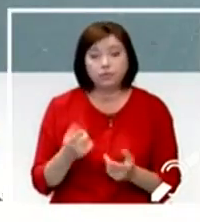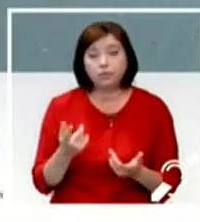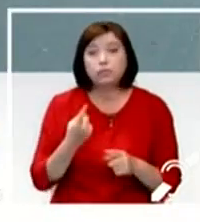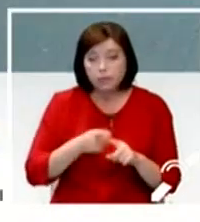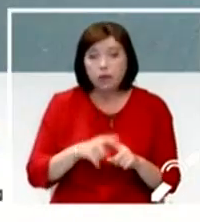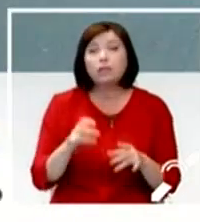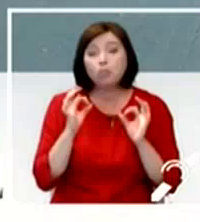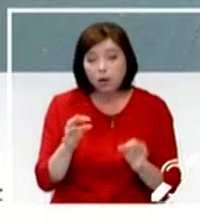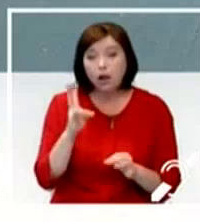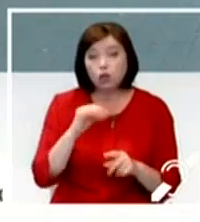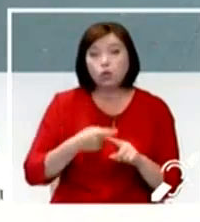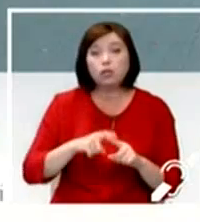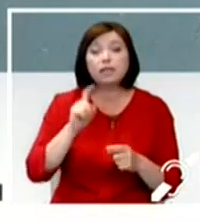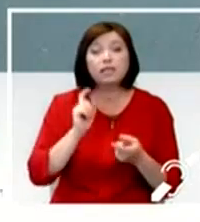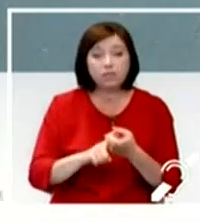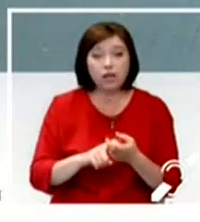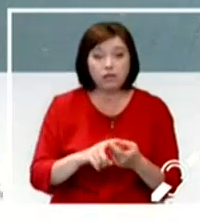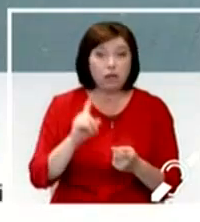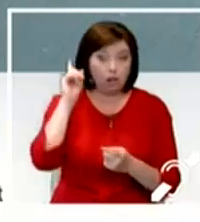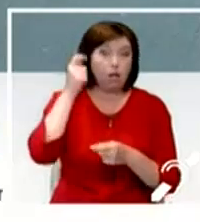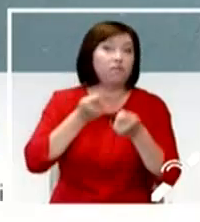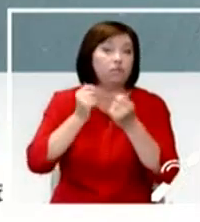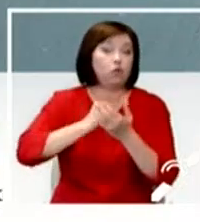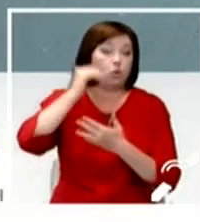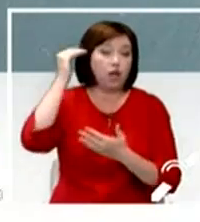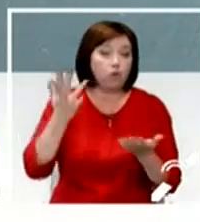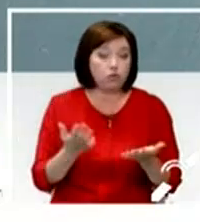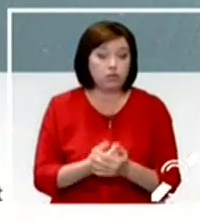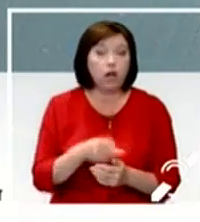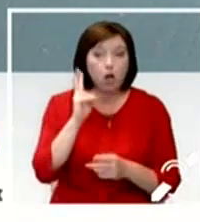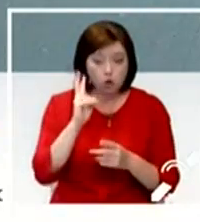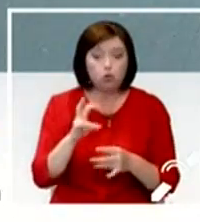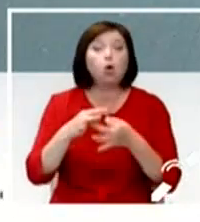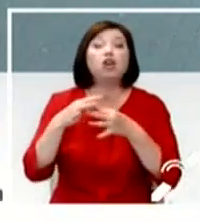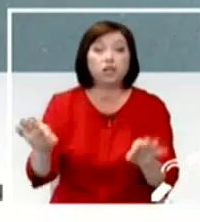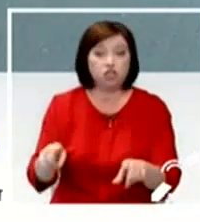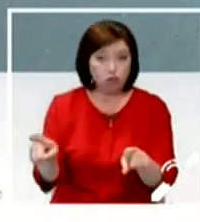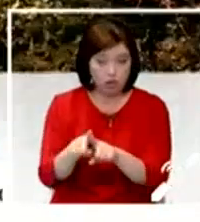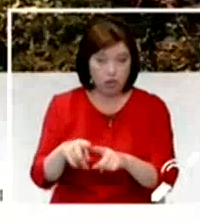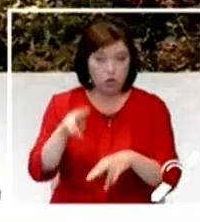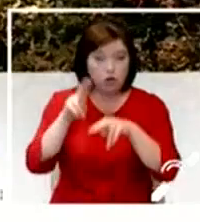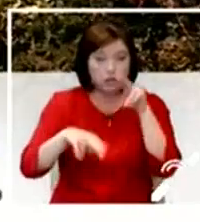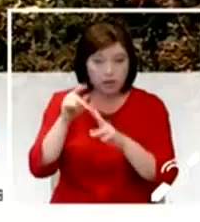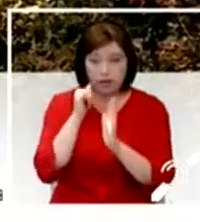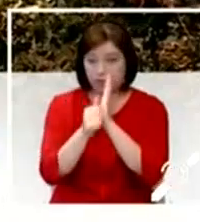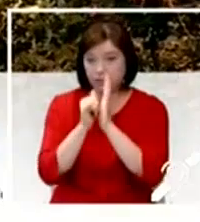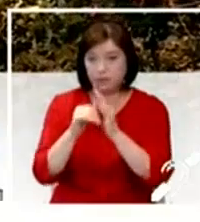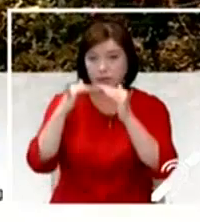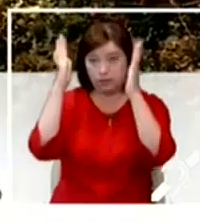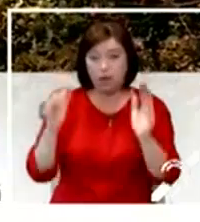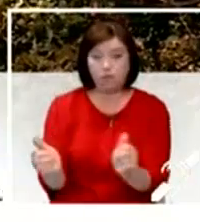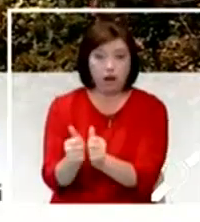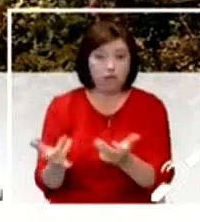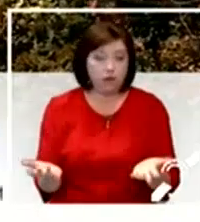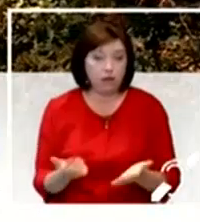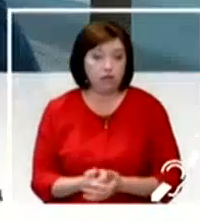e ține de cei de sus, cei care acceptă astfel de locuri în care se